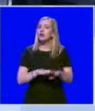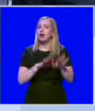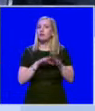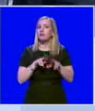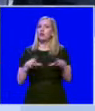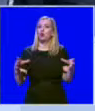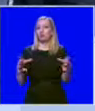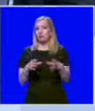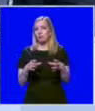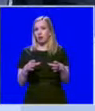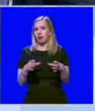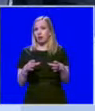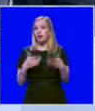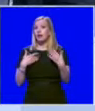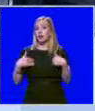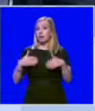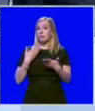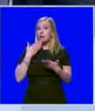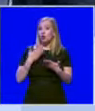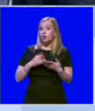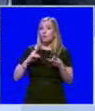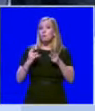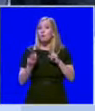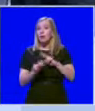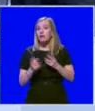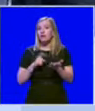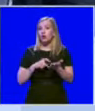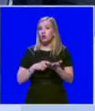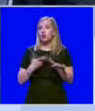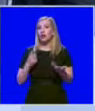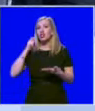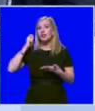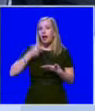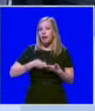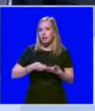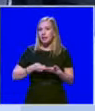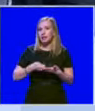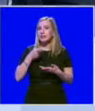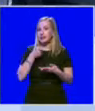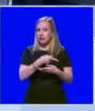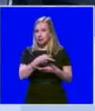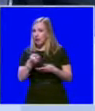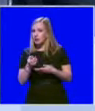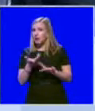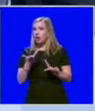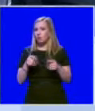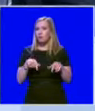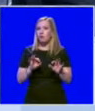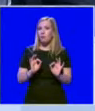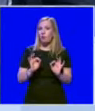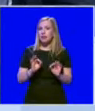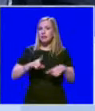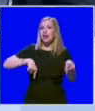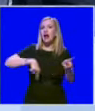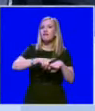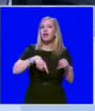Народното събрание. Ние предложихме промени в закона, така че наказанията за тези, които в момента са